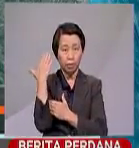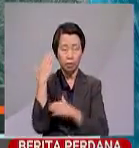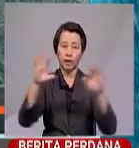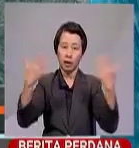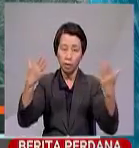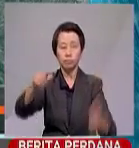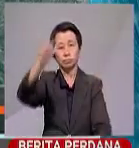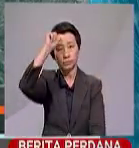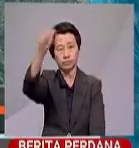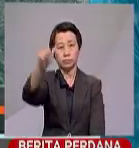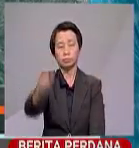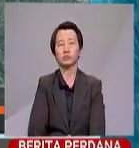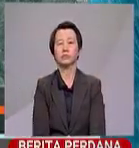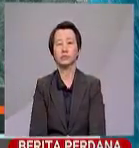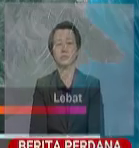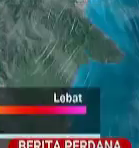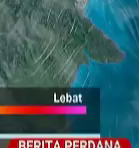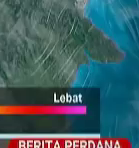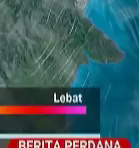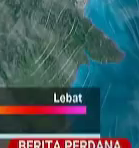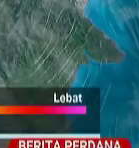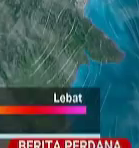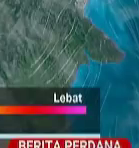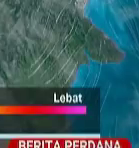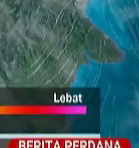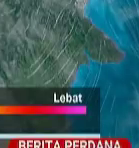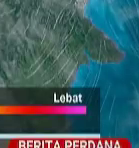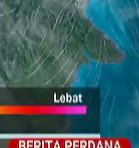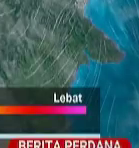Sekian, assalamualaikum.